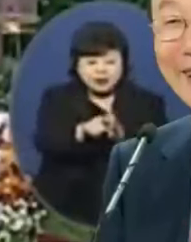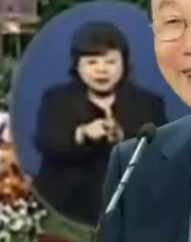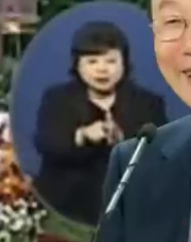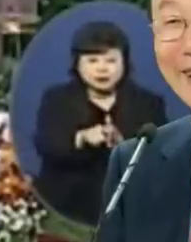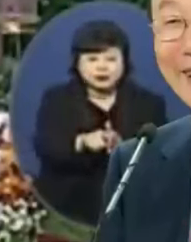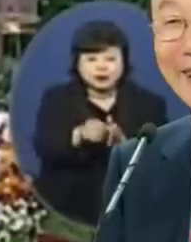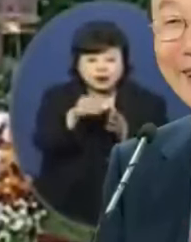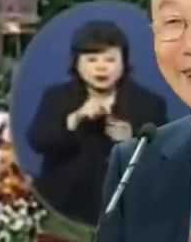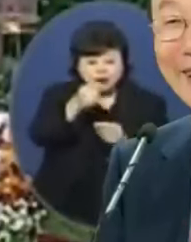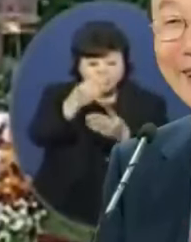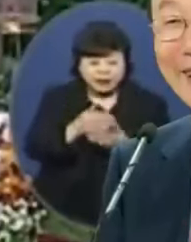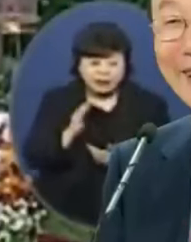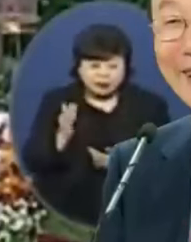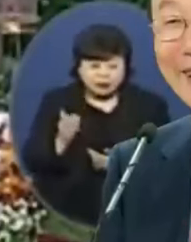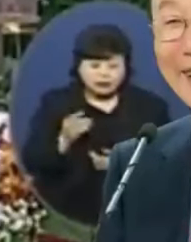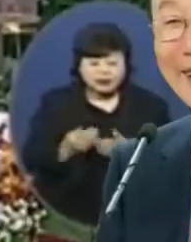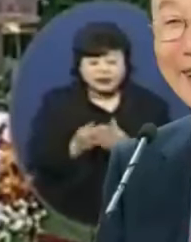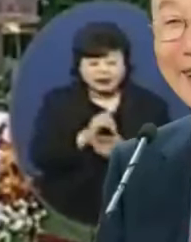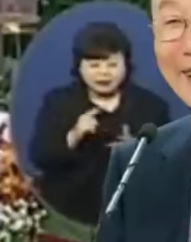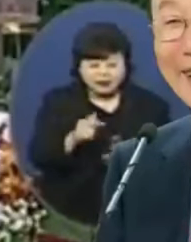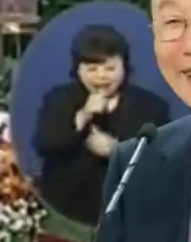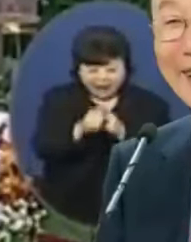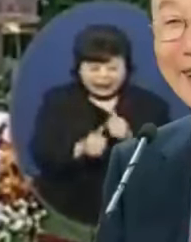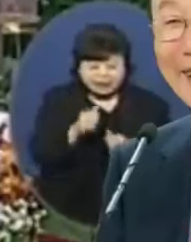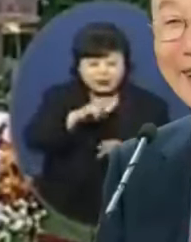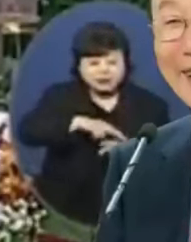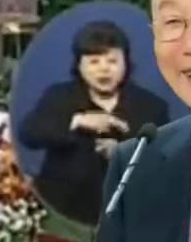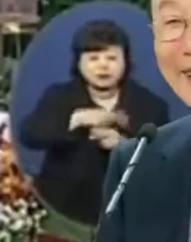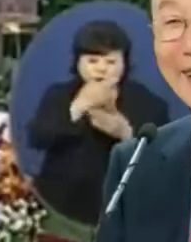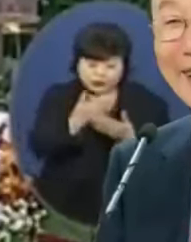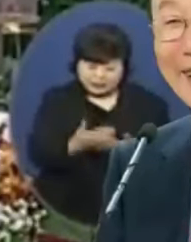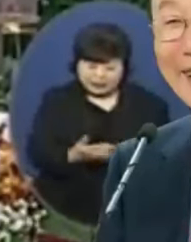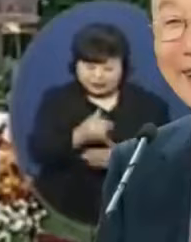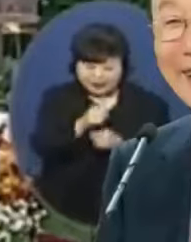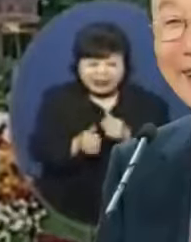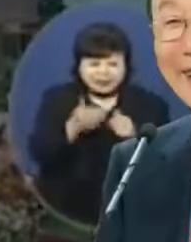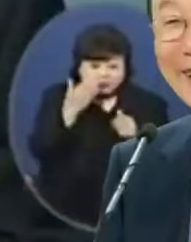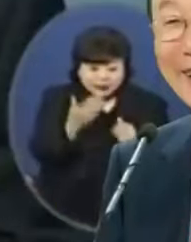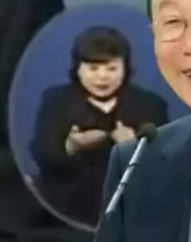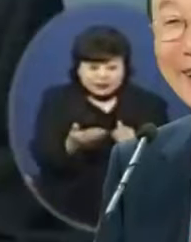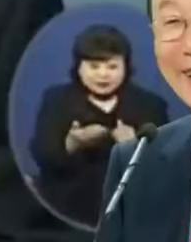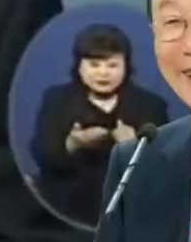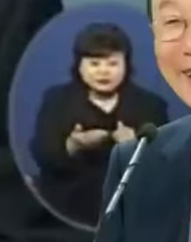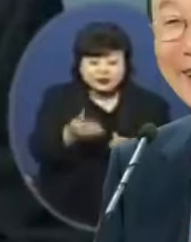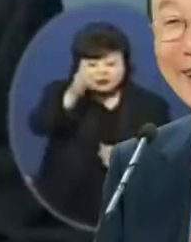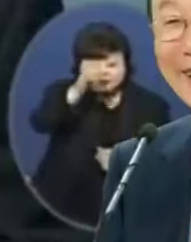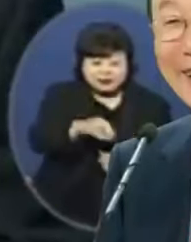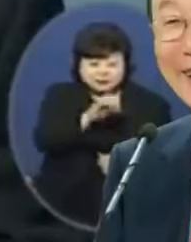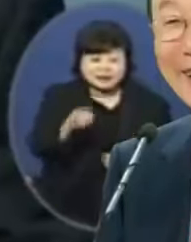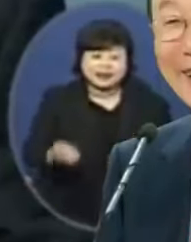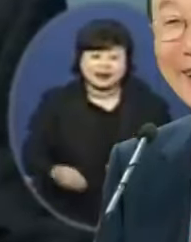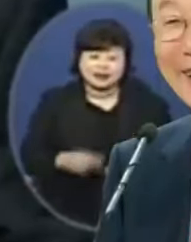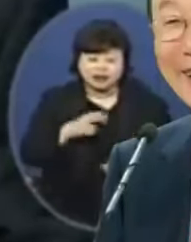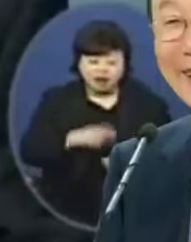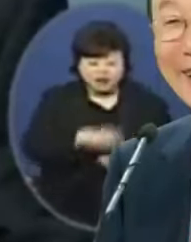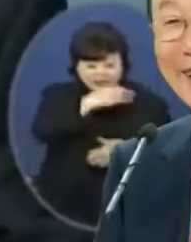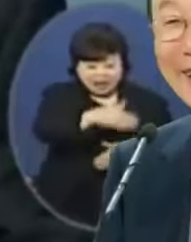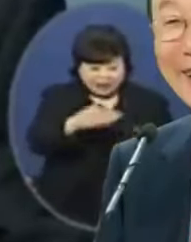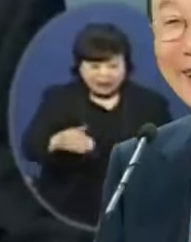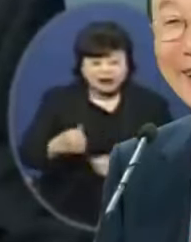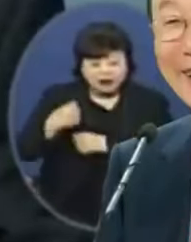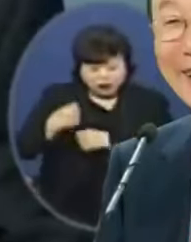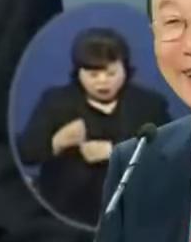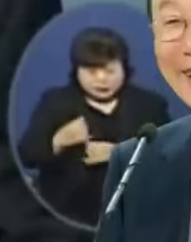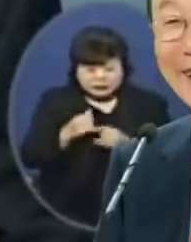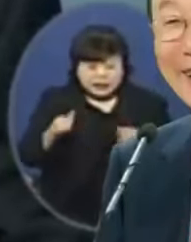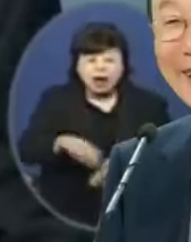구원을 받았나니 이것은 너희에게서 난 것이 아니오 하나님의 선물이라. 하나님이 이 십자가의 언약궤를 통해서 걸머지는